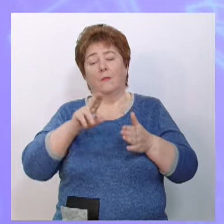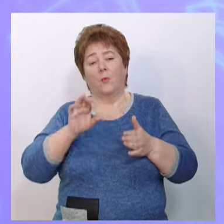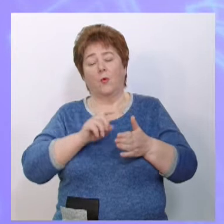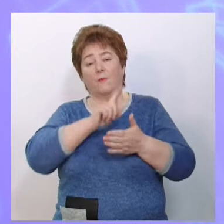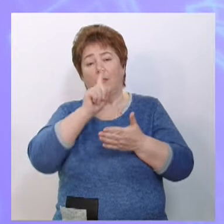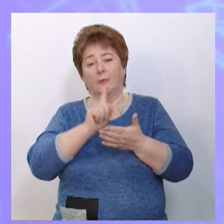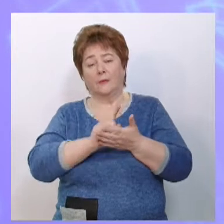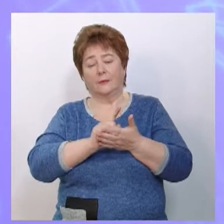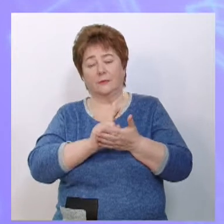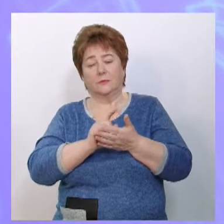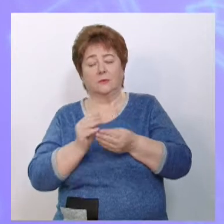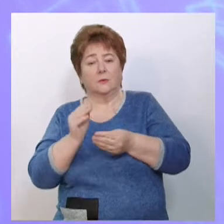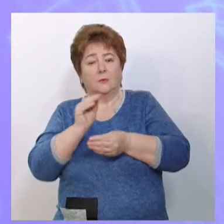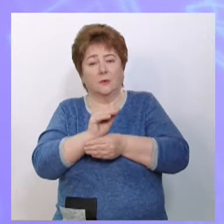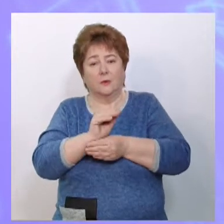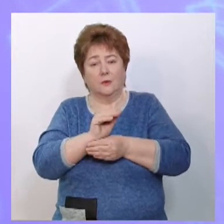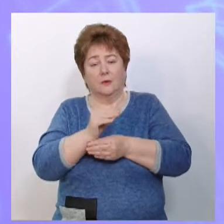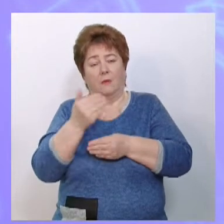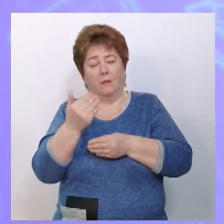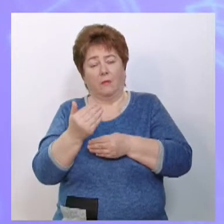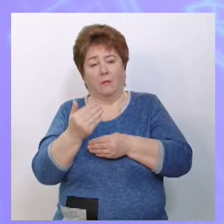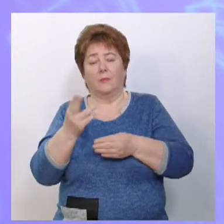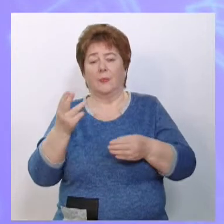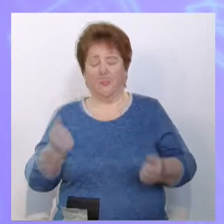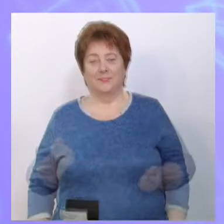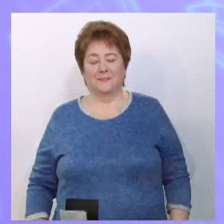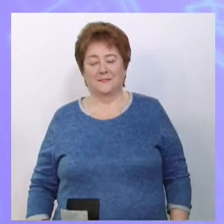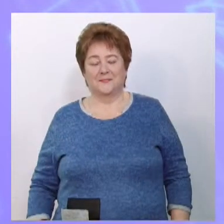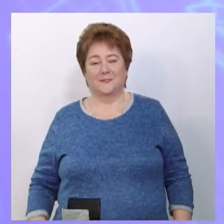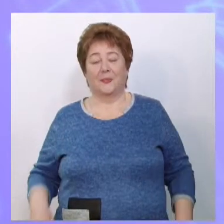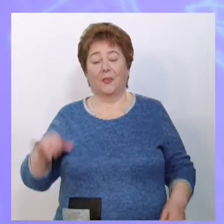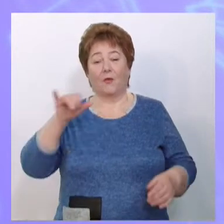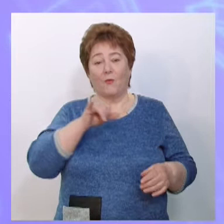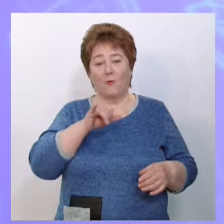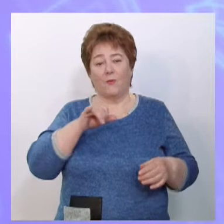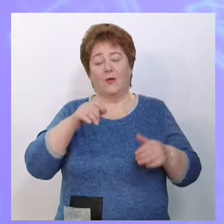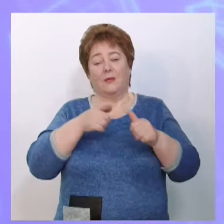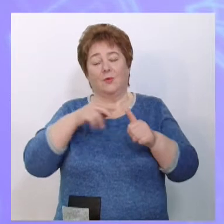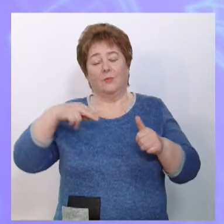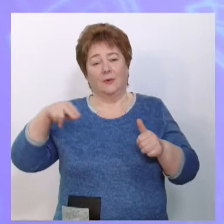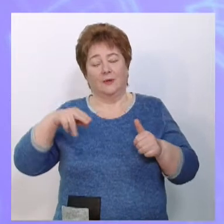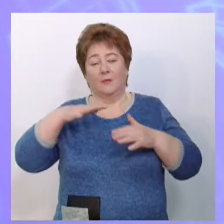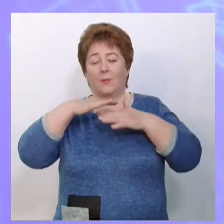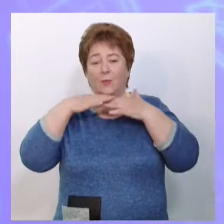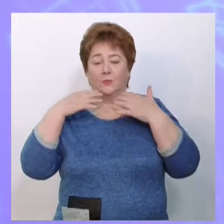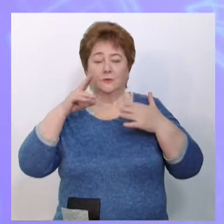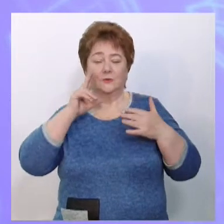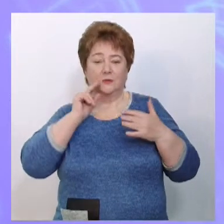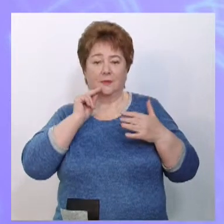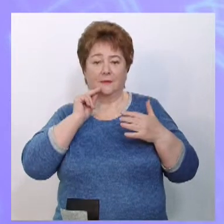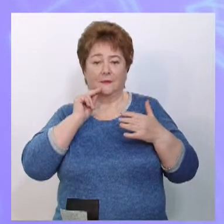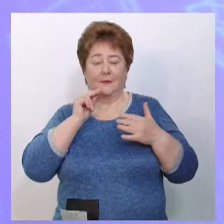вопросу, поставленному к нему. Да. У имен прилагательных множественного